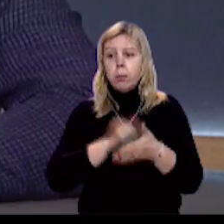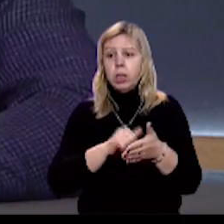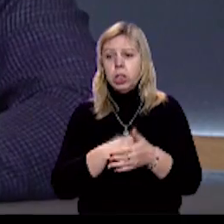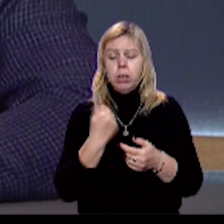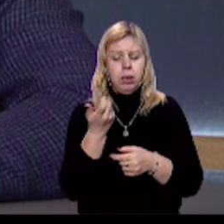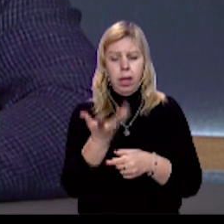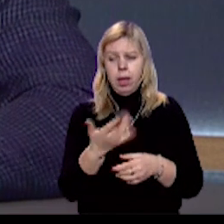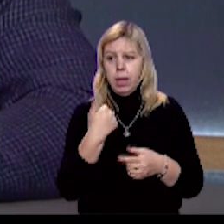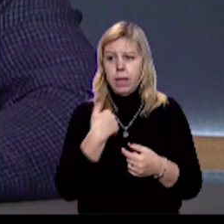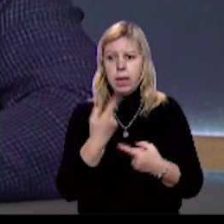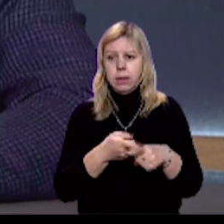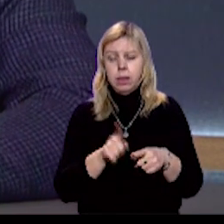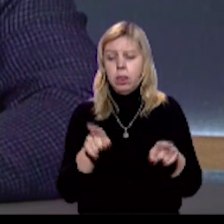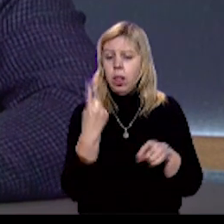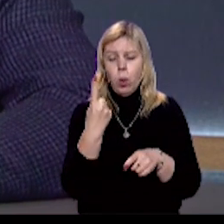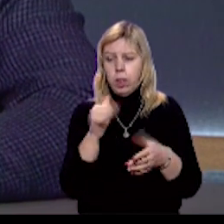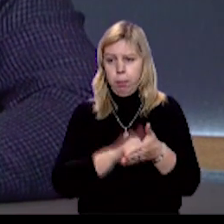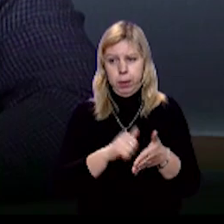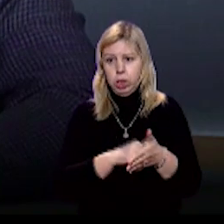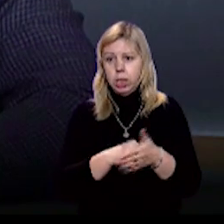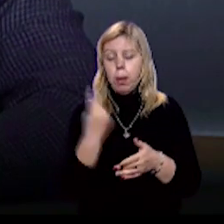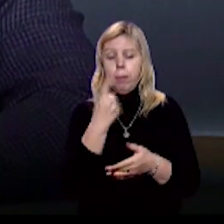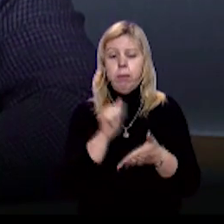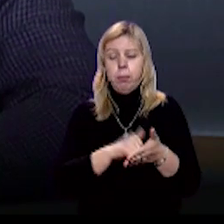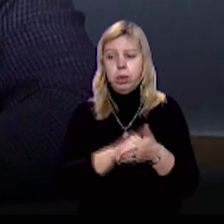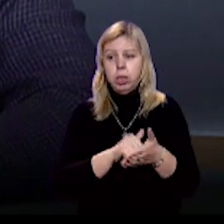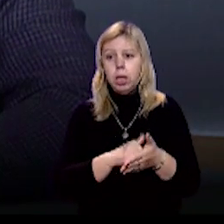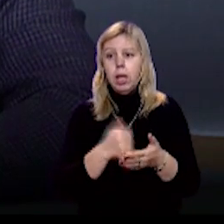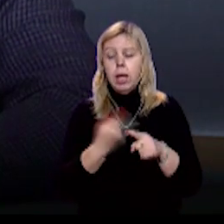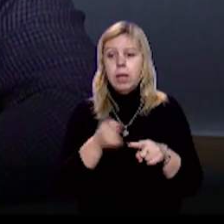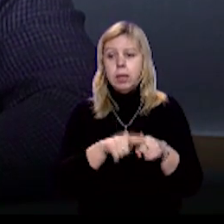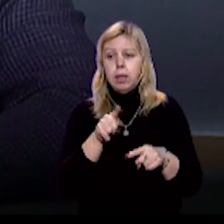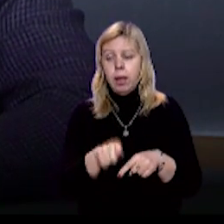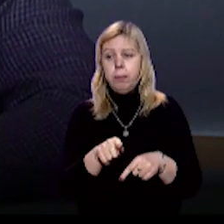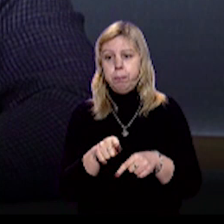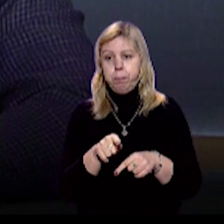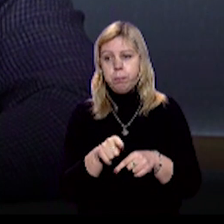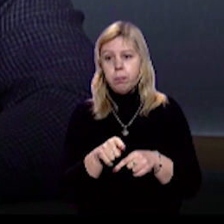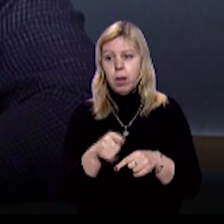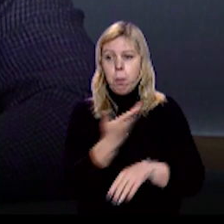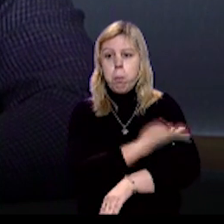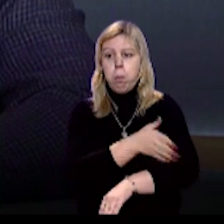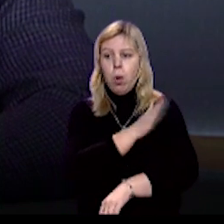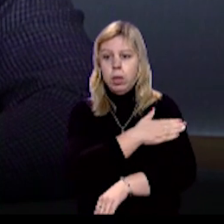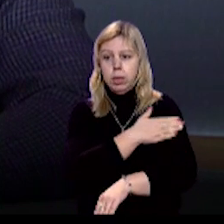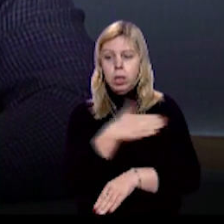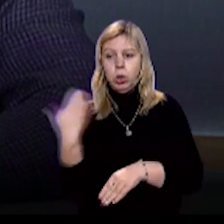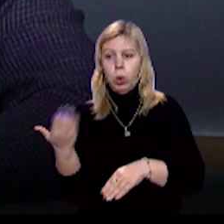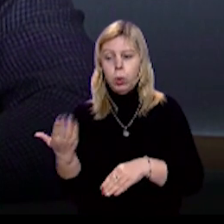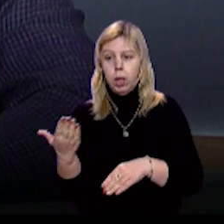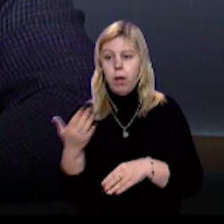тут декілька, є, це не одна лише причина. Перша причина – це польська